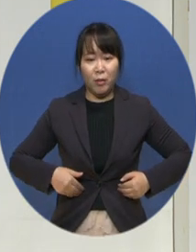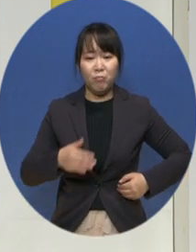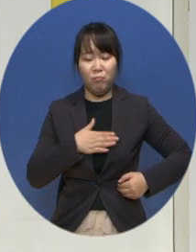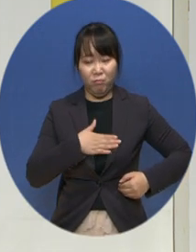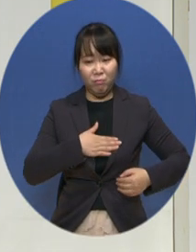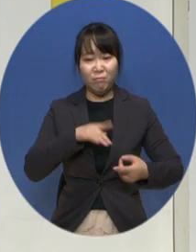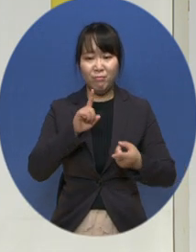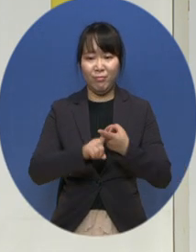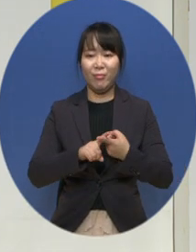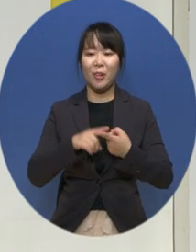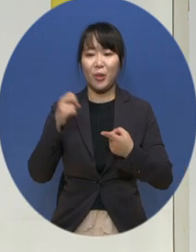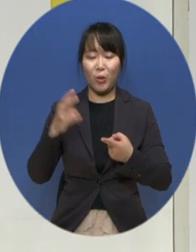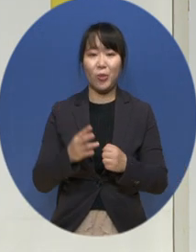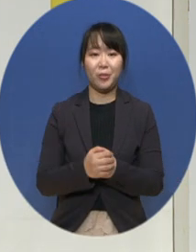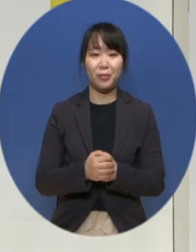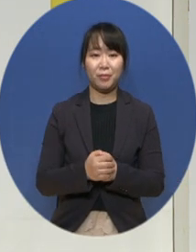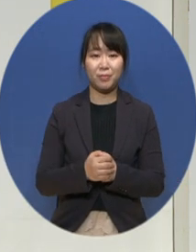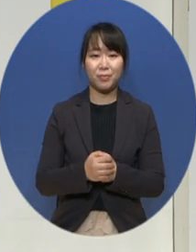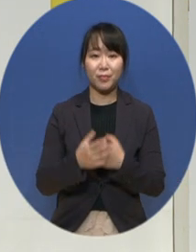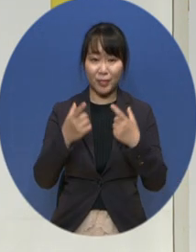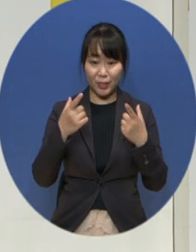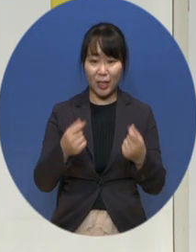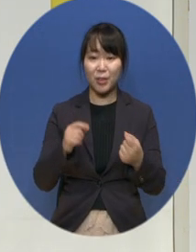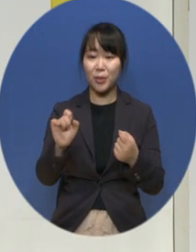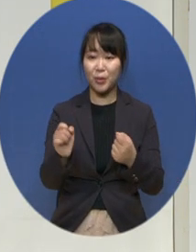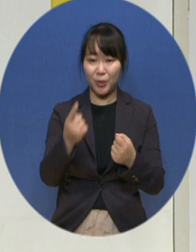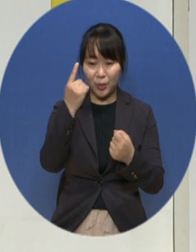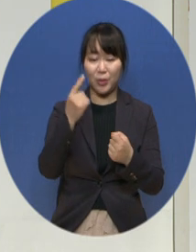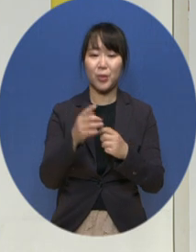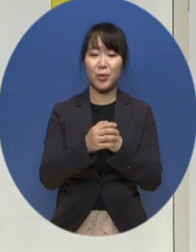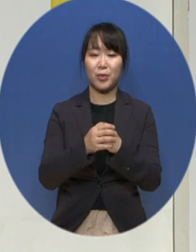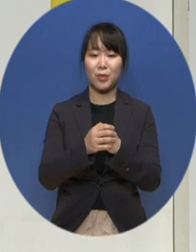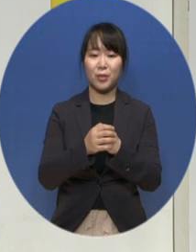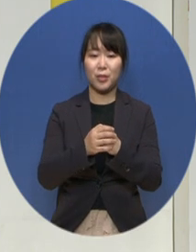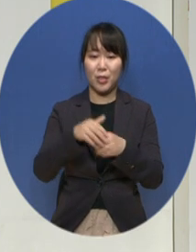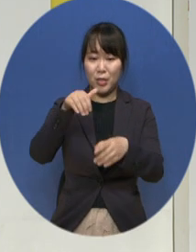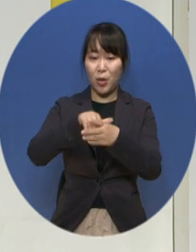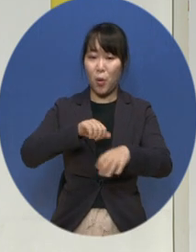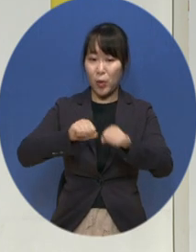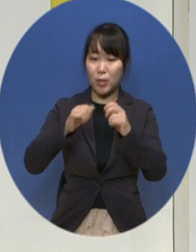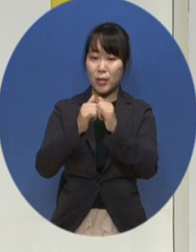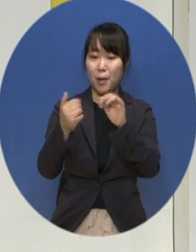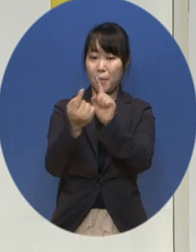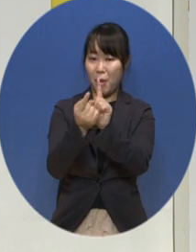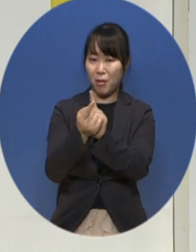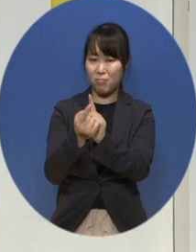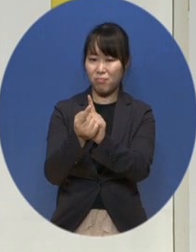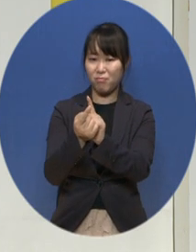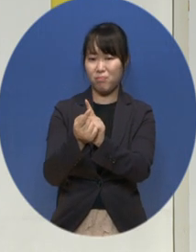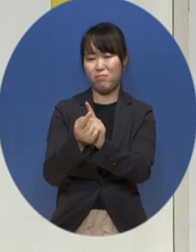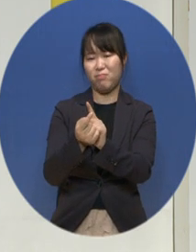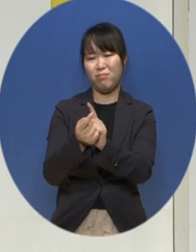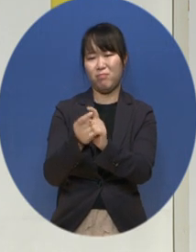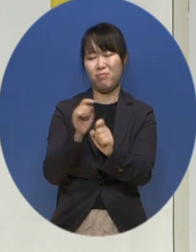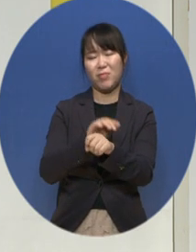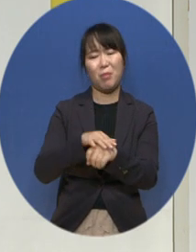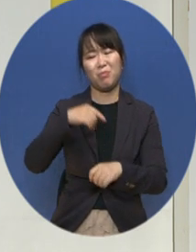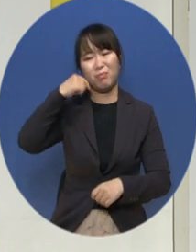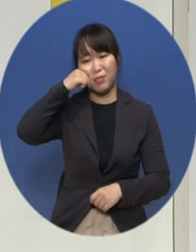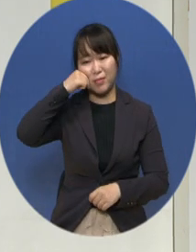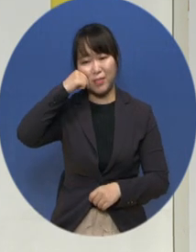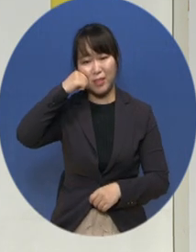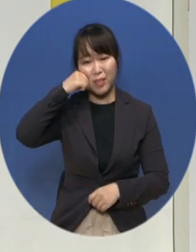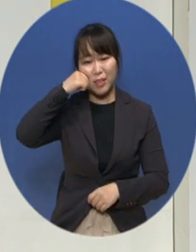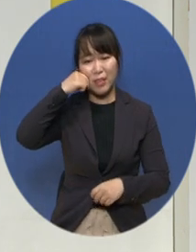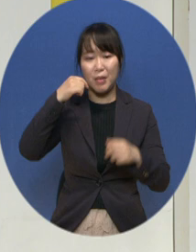다만 게 그은 일원에서 예 선거 운동도 사람들 만나는 건 잘 못했죠 4 전 참